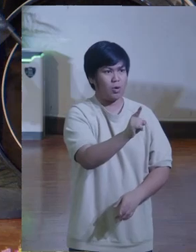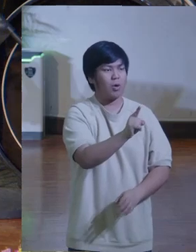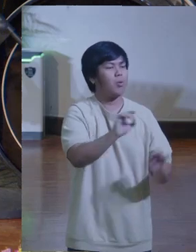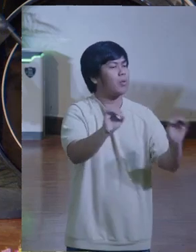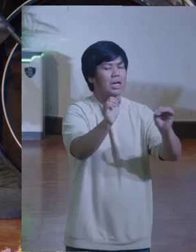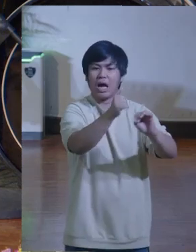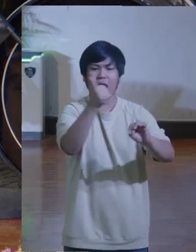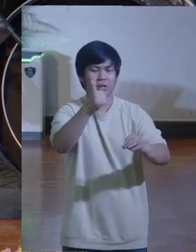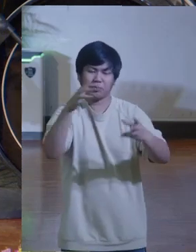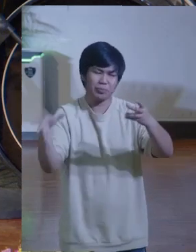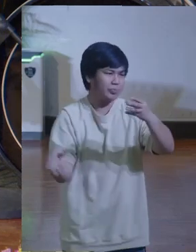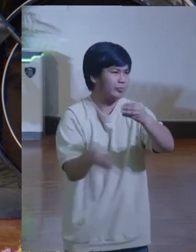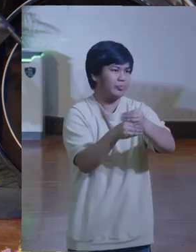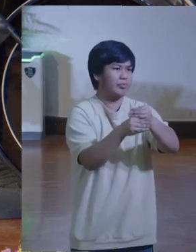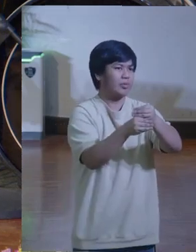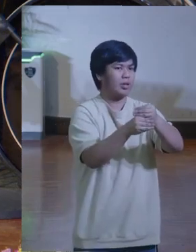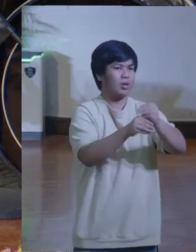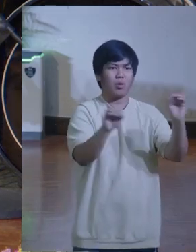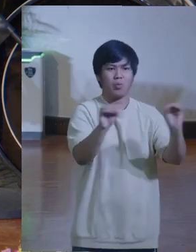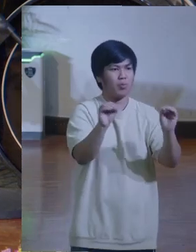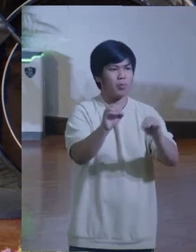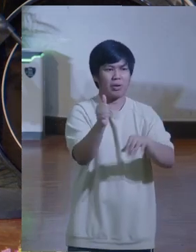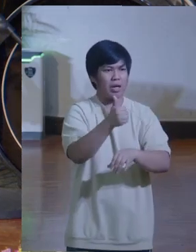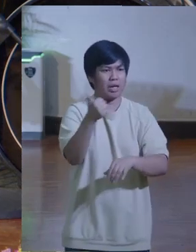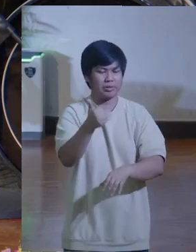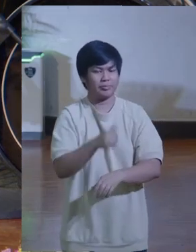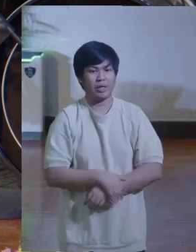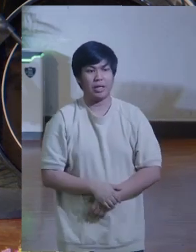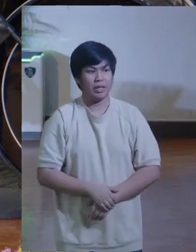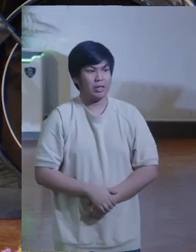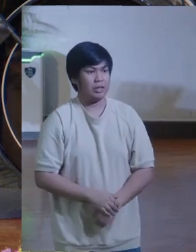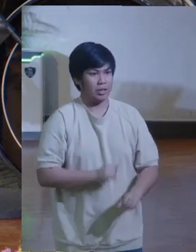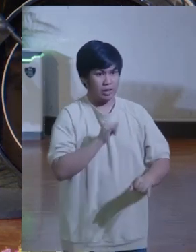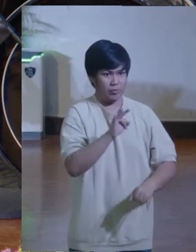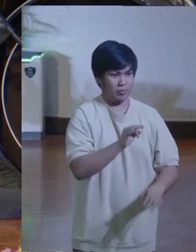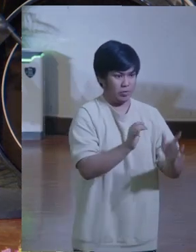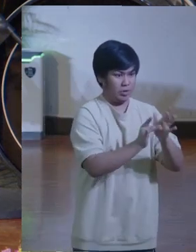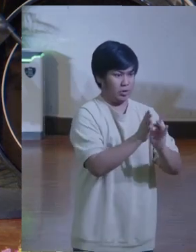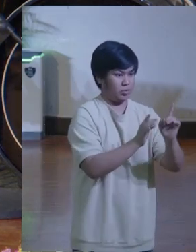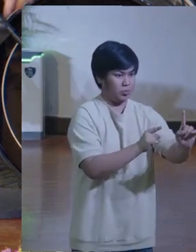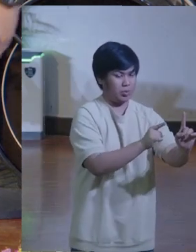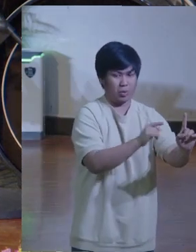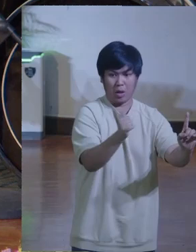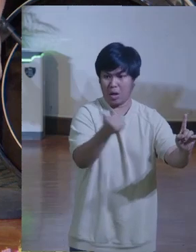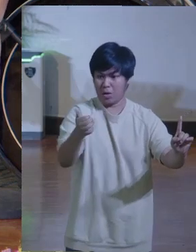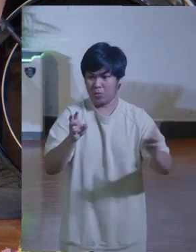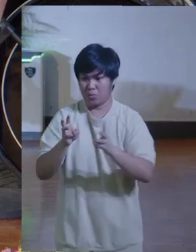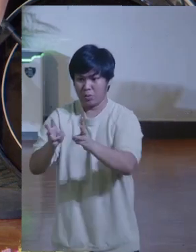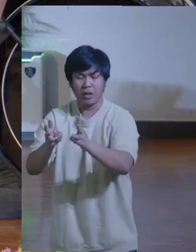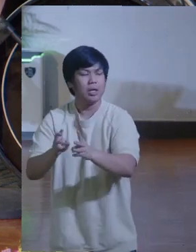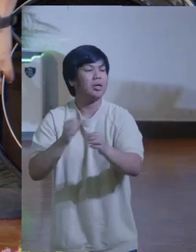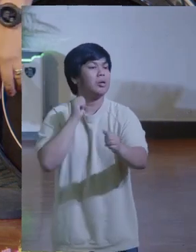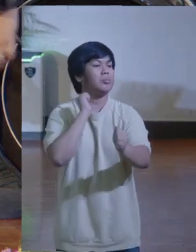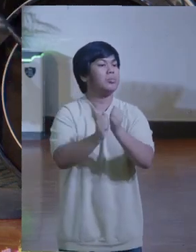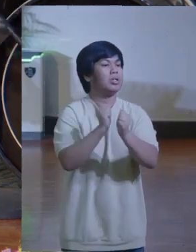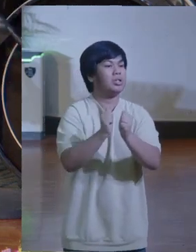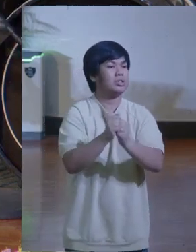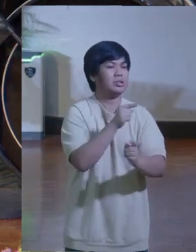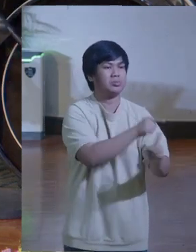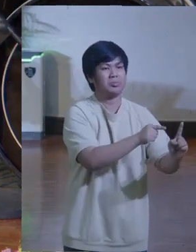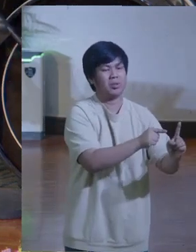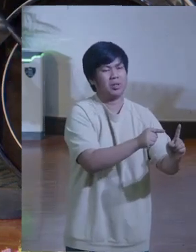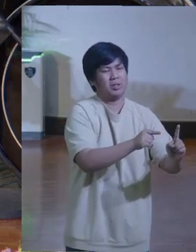totoo. Walang ibang totoo. Kasi kung merong ibang totoo, hindi siya truth. Ano lang